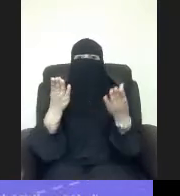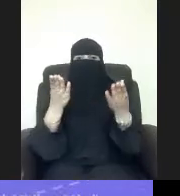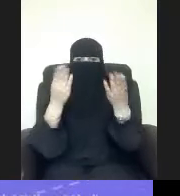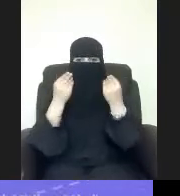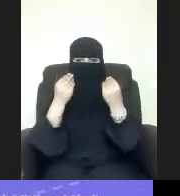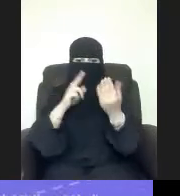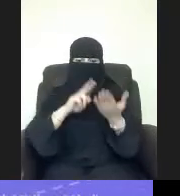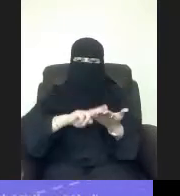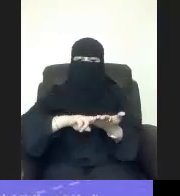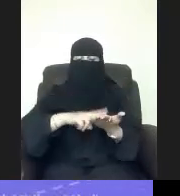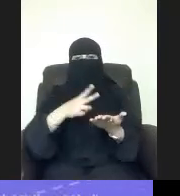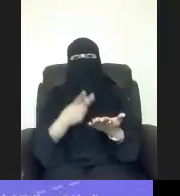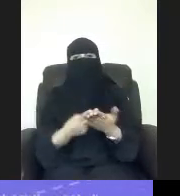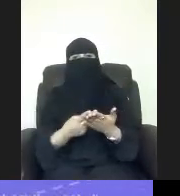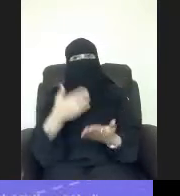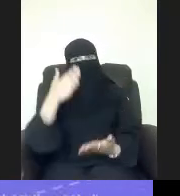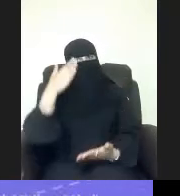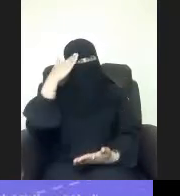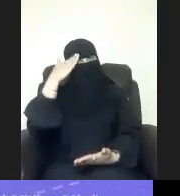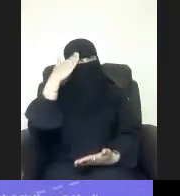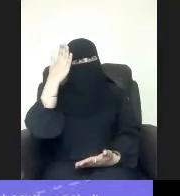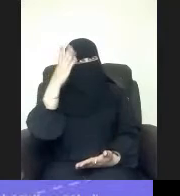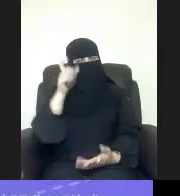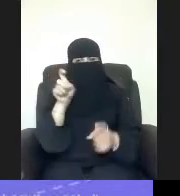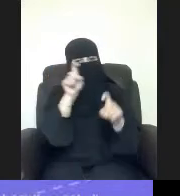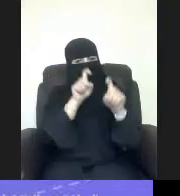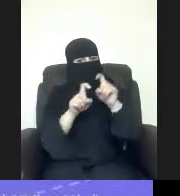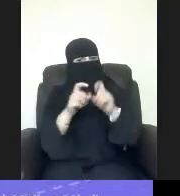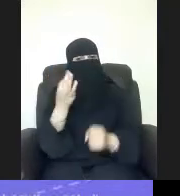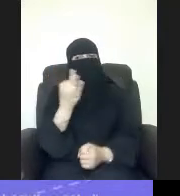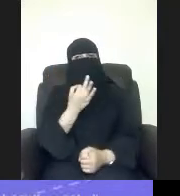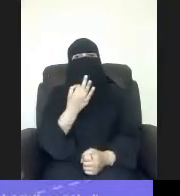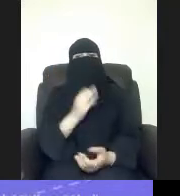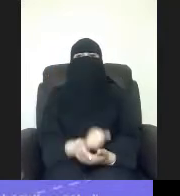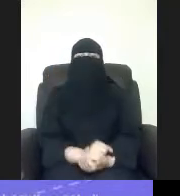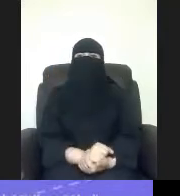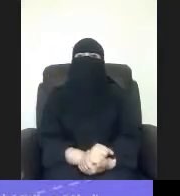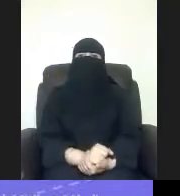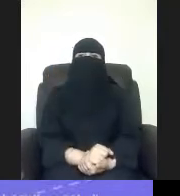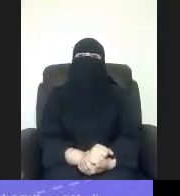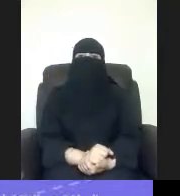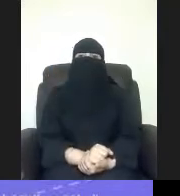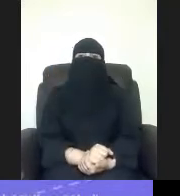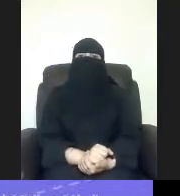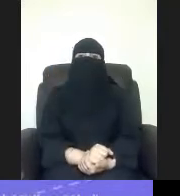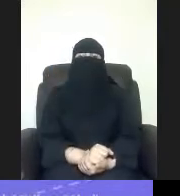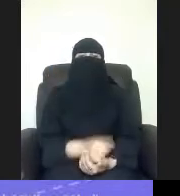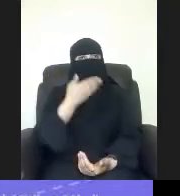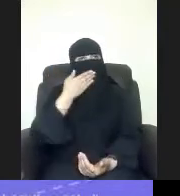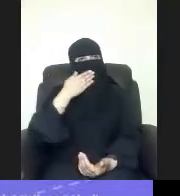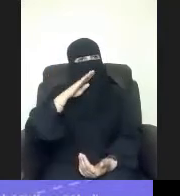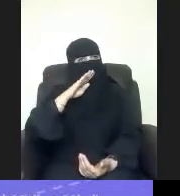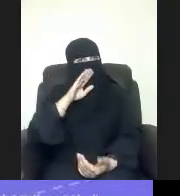شكرا على هذا السؤال. في الحقيقة احنا الآن الحمد لله الجائحة